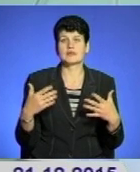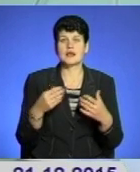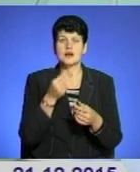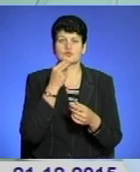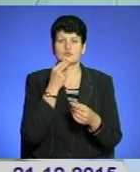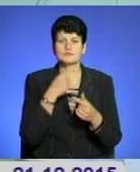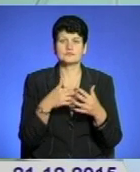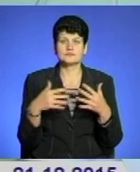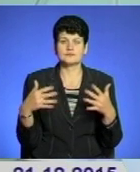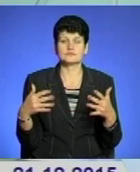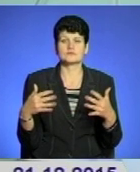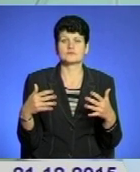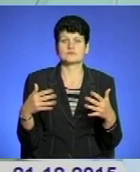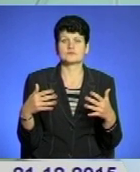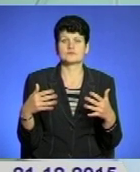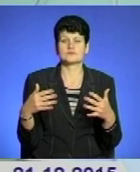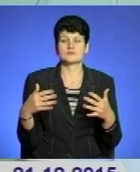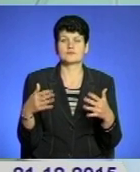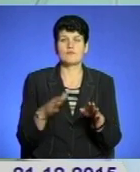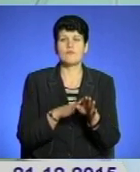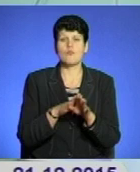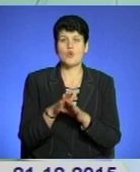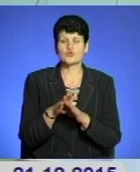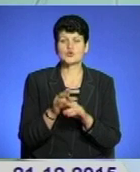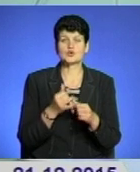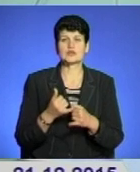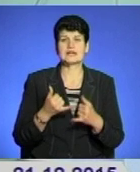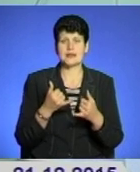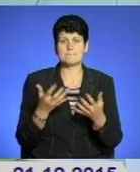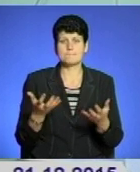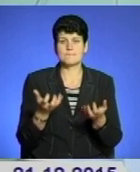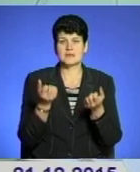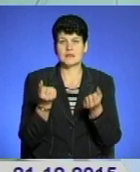харчові продукти, повністю для підтримки наших